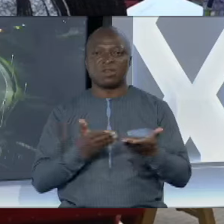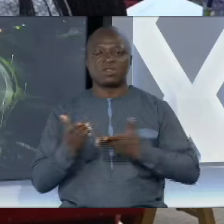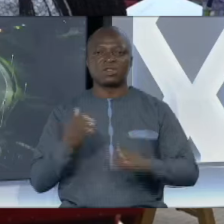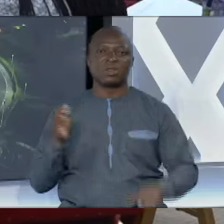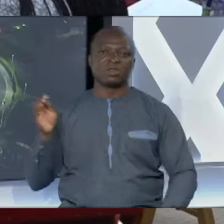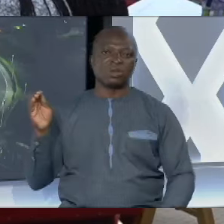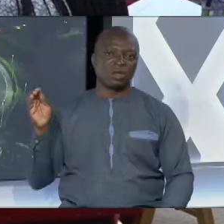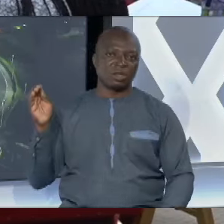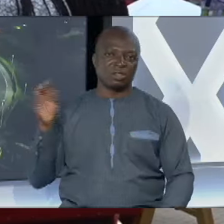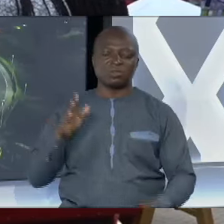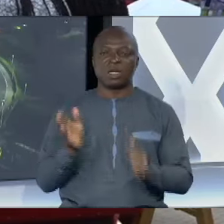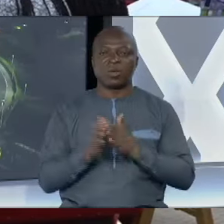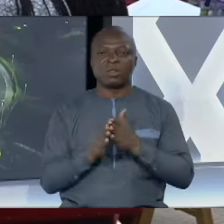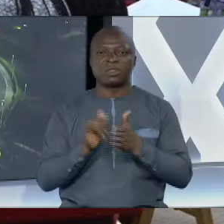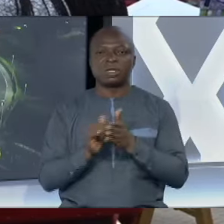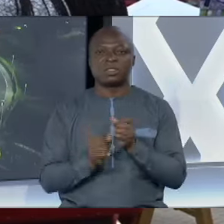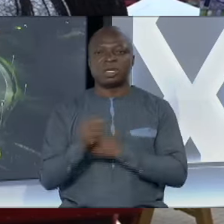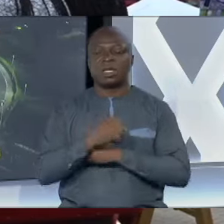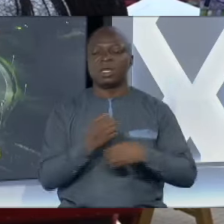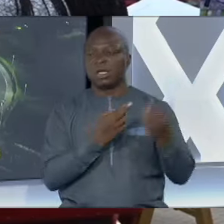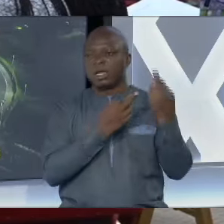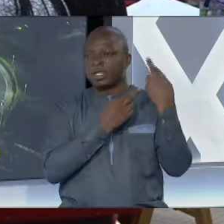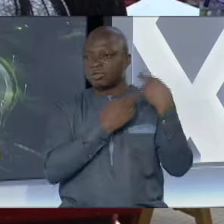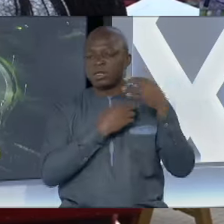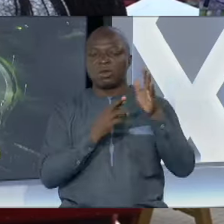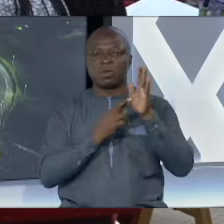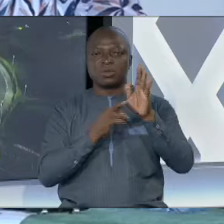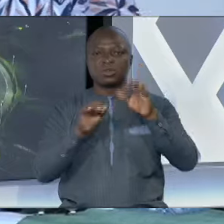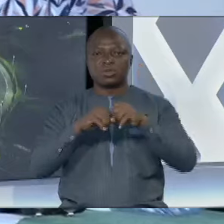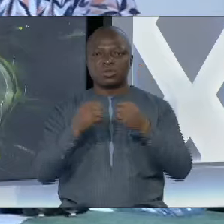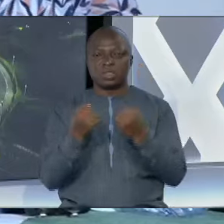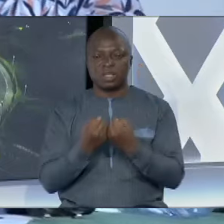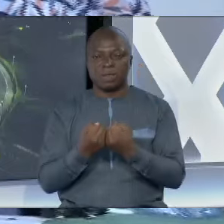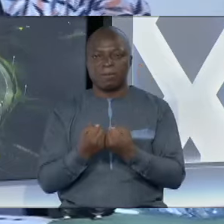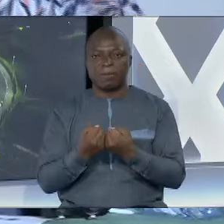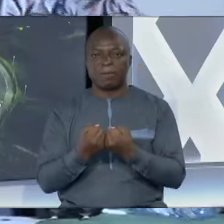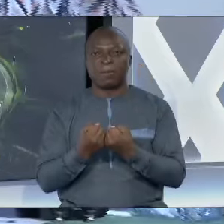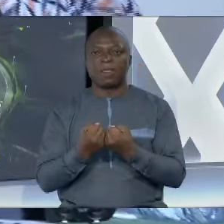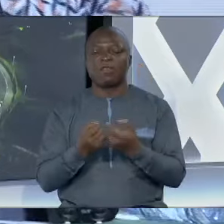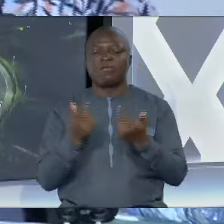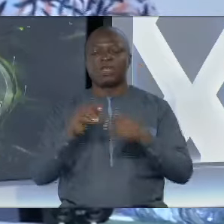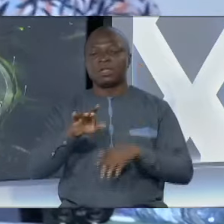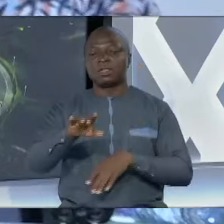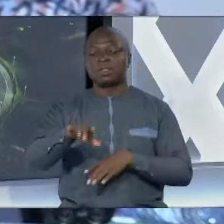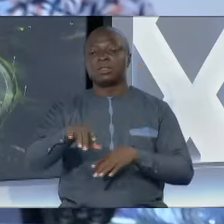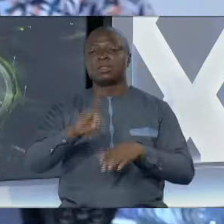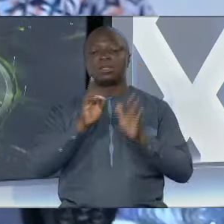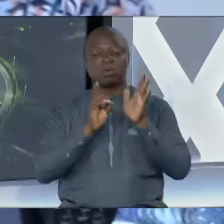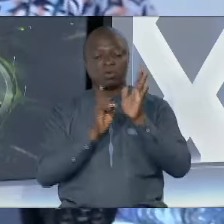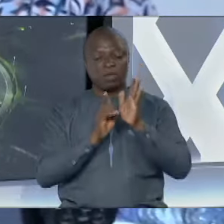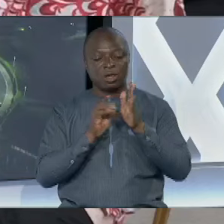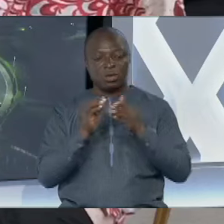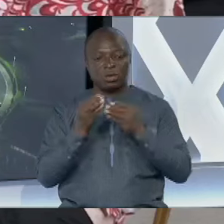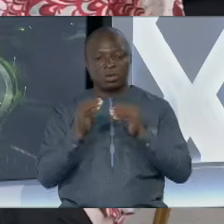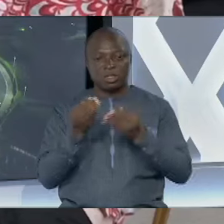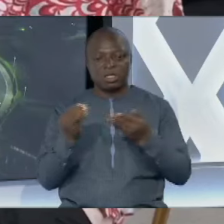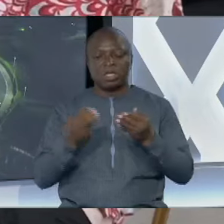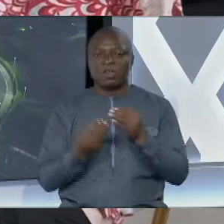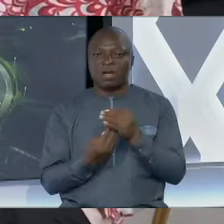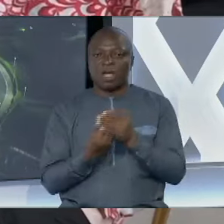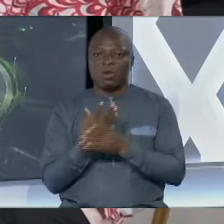lancement réunit dans cette salle responsables et représentants d'entreprises. Ils viennent découvrir l'outil qui va accroître